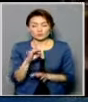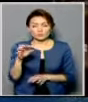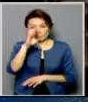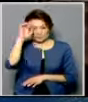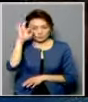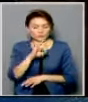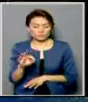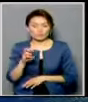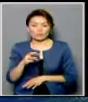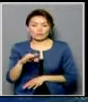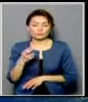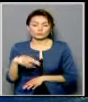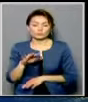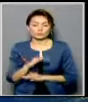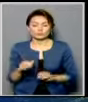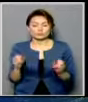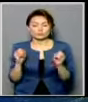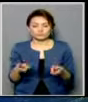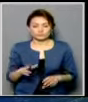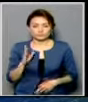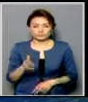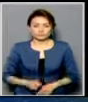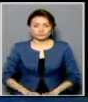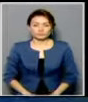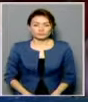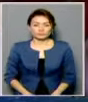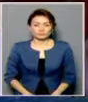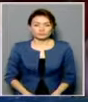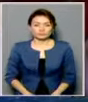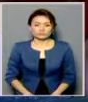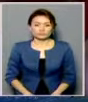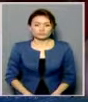Бразилии» Мамаду для детей. Искандер Абильда, Астанай Бахыт, Артур Ботпанов, служба новостей.